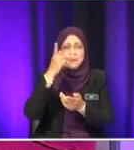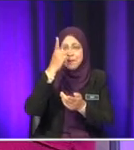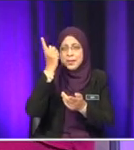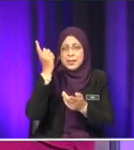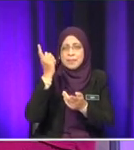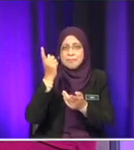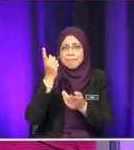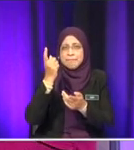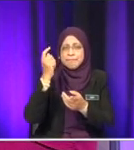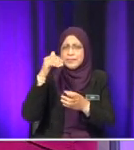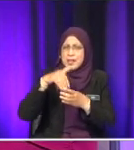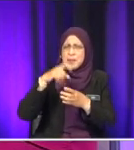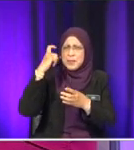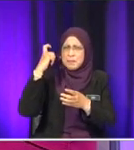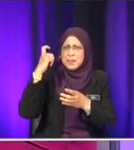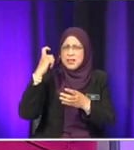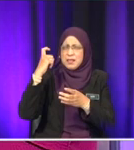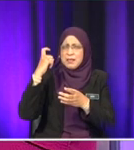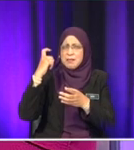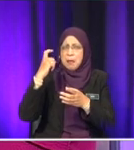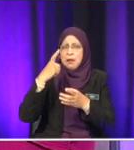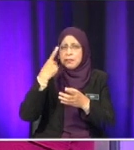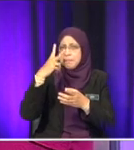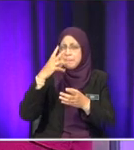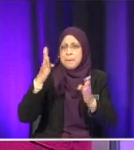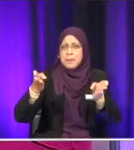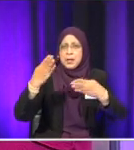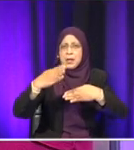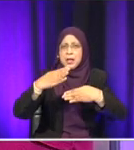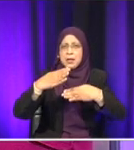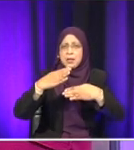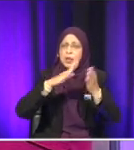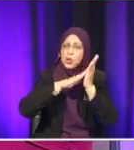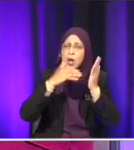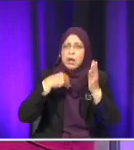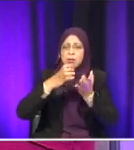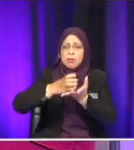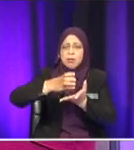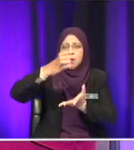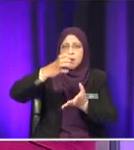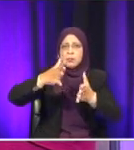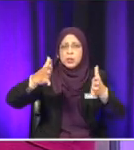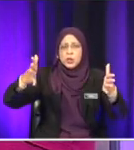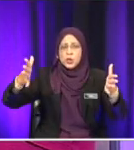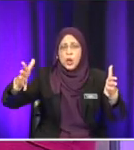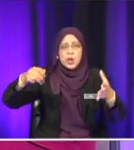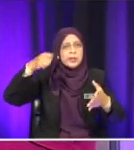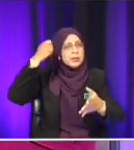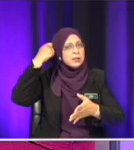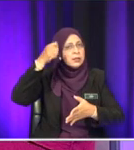suasana dalam bilik video itu terdapat satu gelas yang besar sikat yang